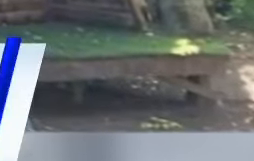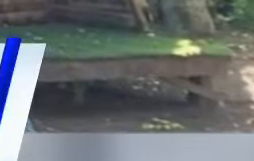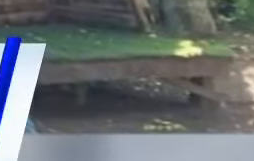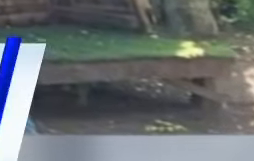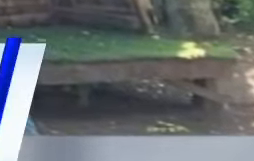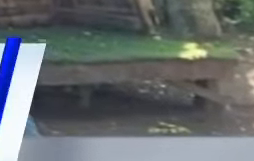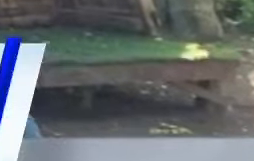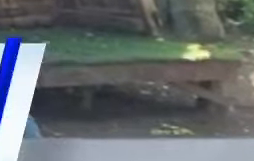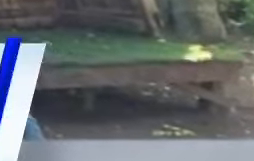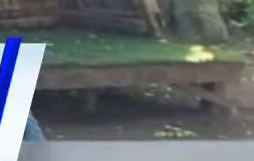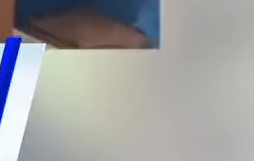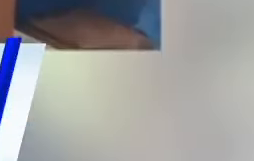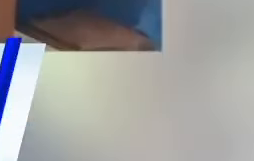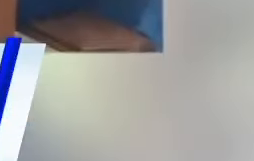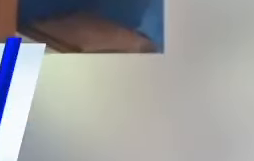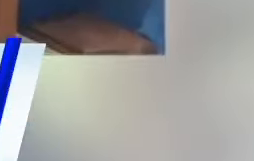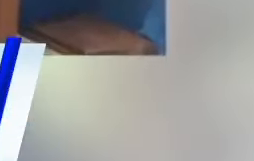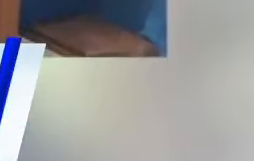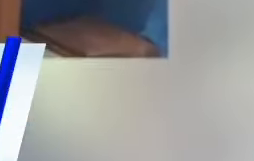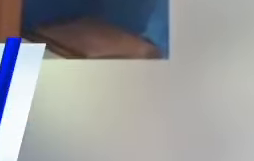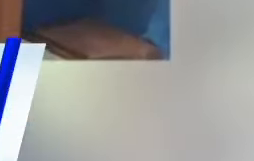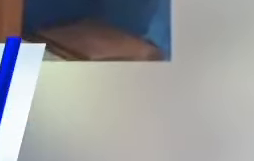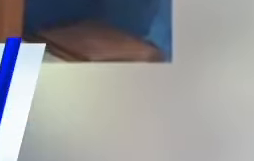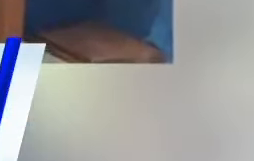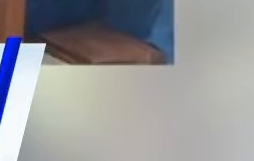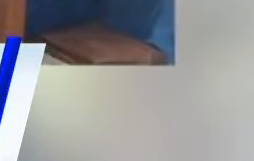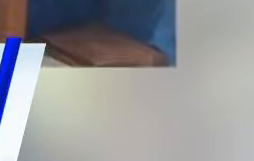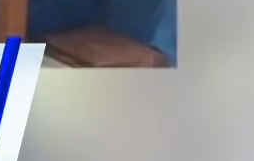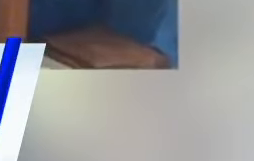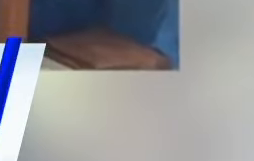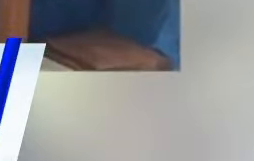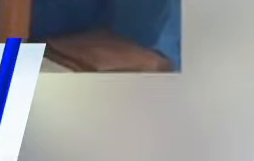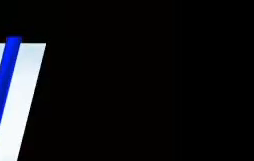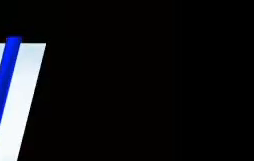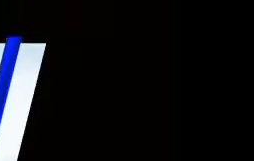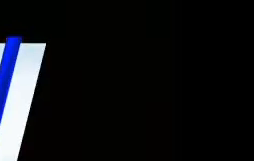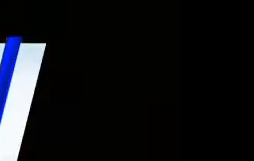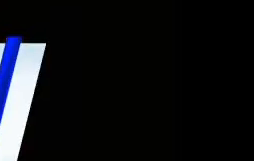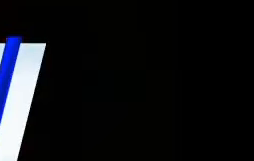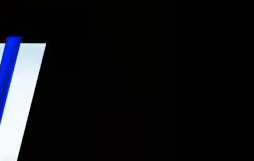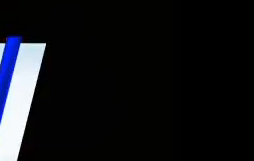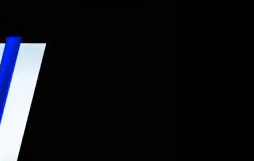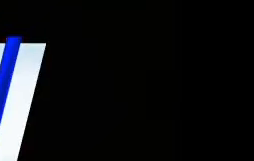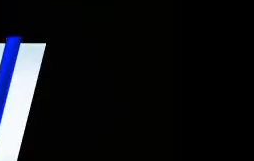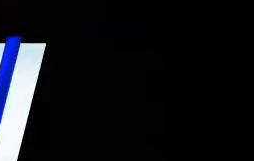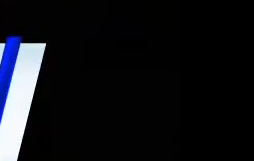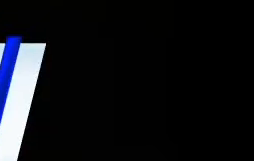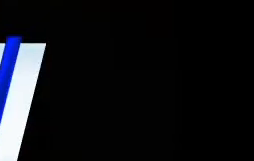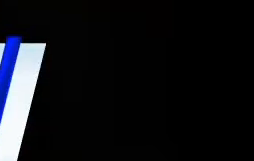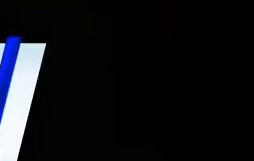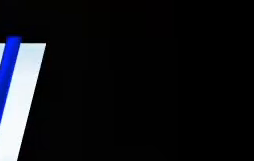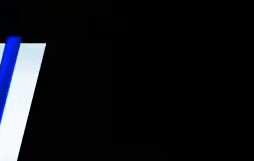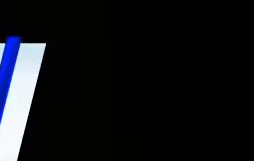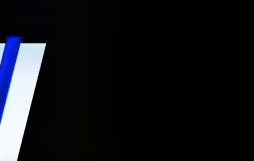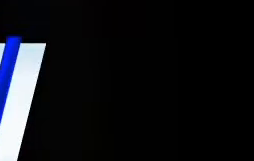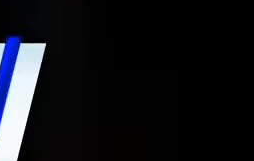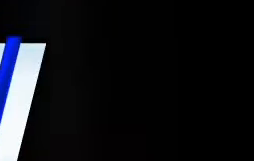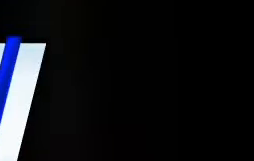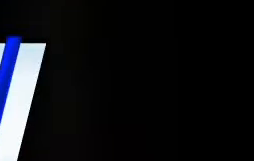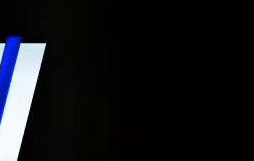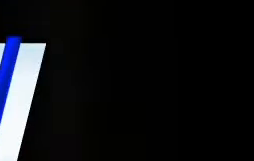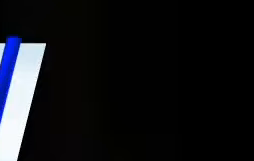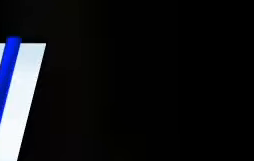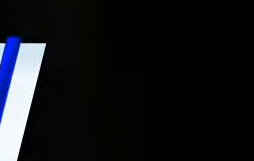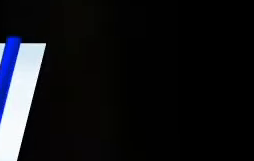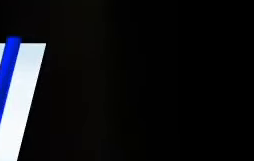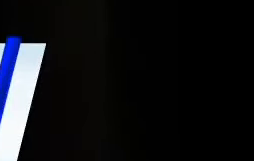Iligal umano ang pag-aresto kay Direk Jade Castro at tatlong kasama na inakusahang nanunog ng modern jeepney sa Katanawan, Quezon